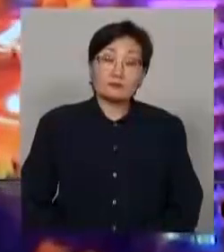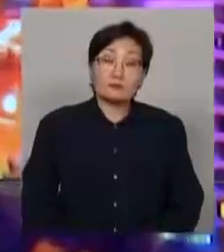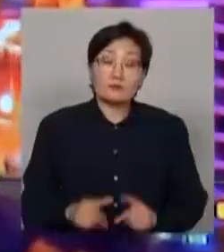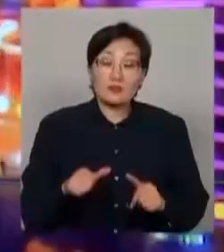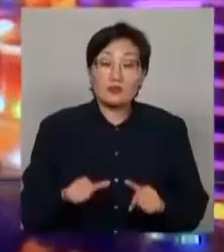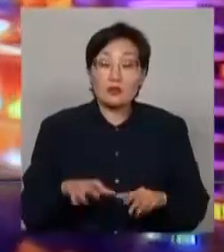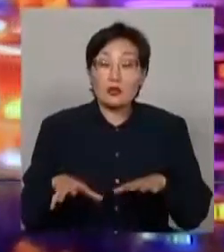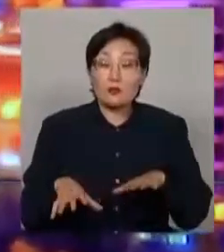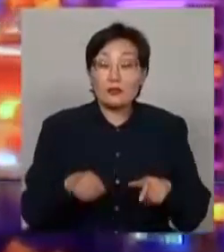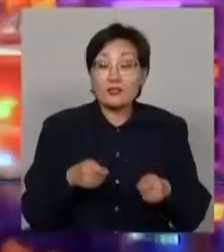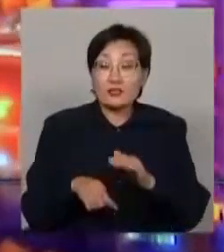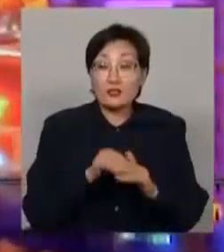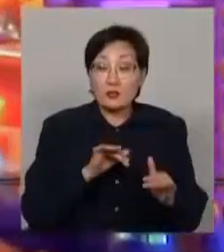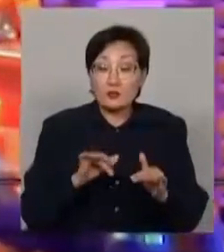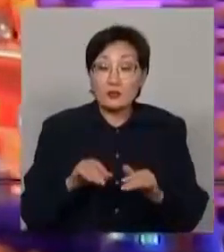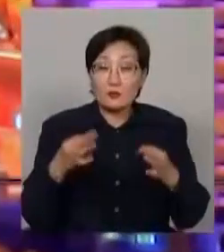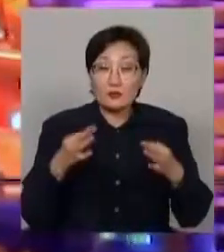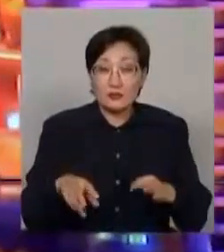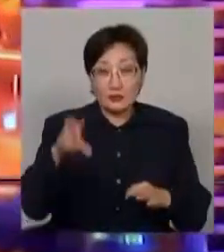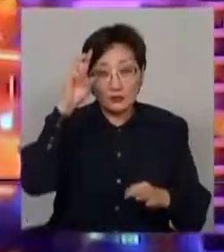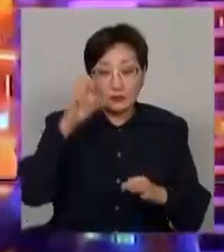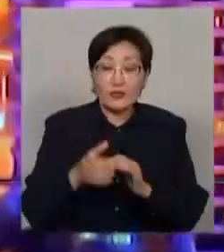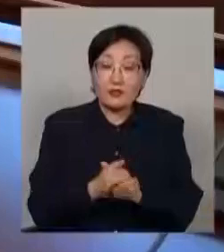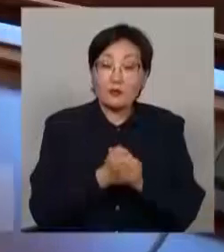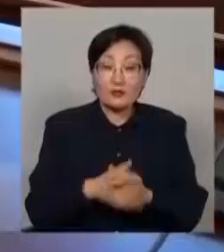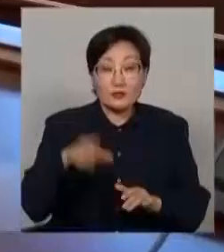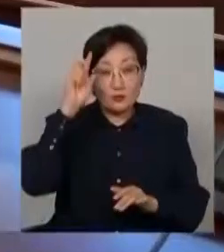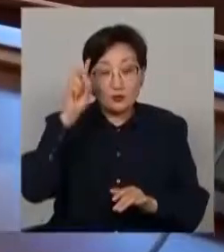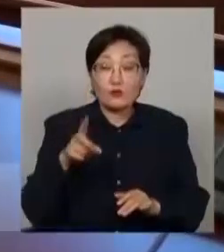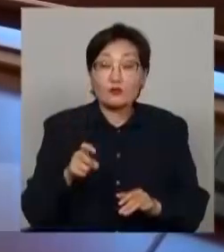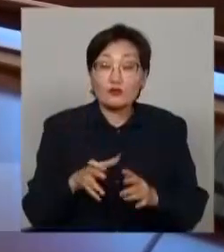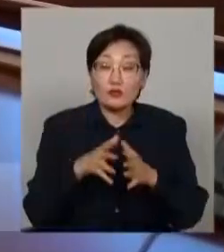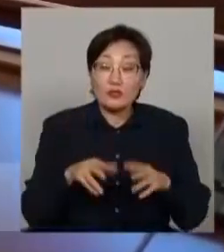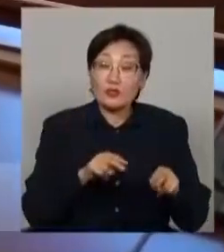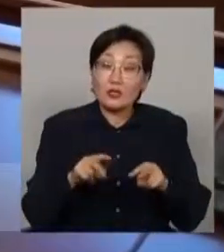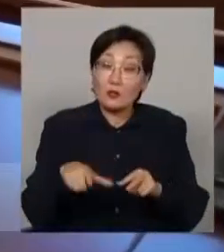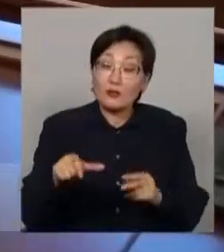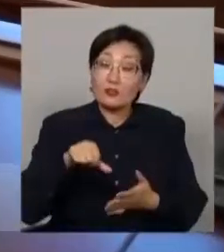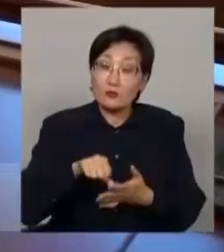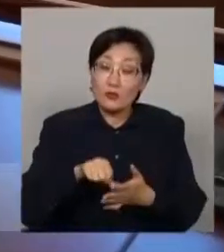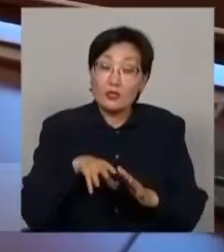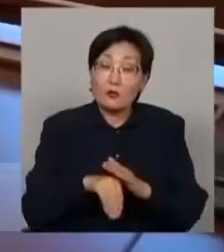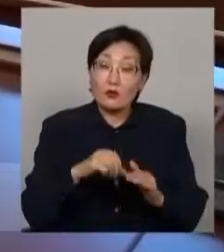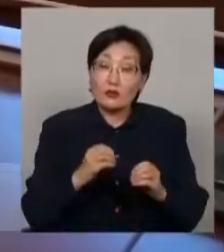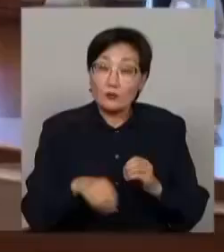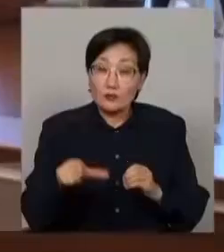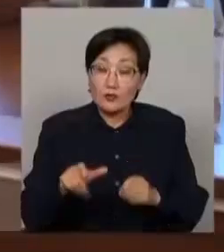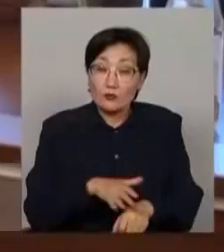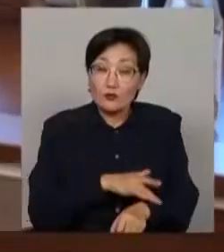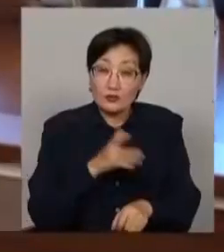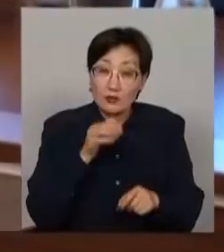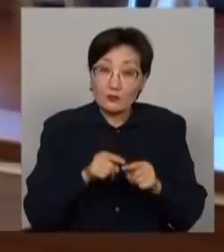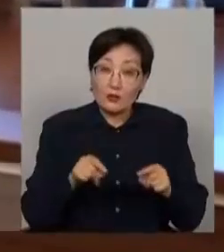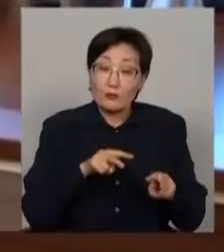Биылғы президент сайлауына тәуелсіз мемлекеттер достастығы елдерінен 100-ден астам байқаушы келеді. Оның ішінде 10 адам ұзақ мерзімді